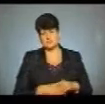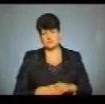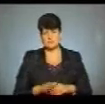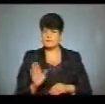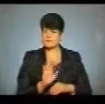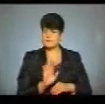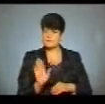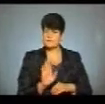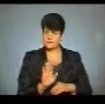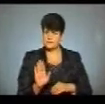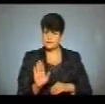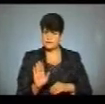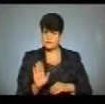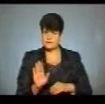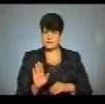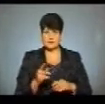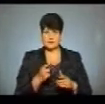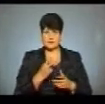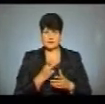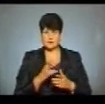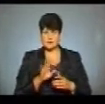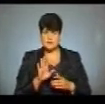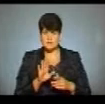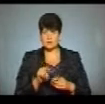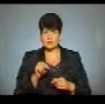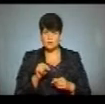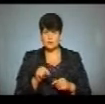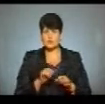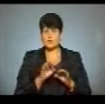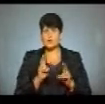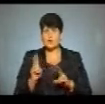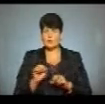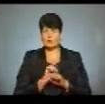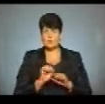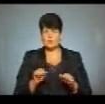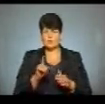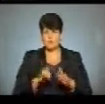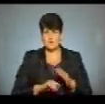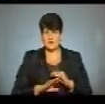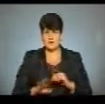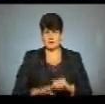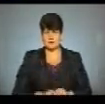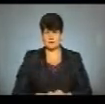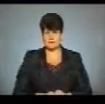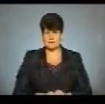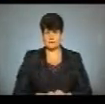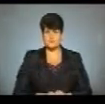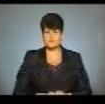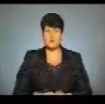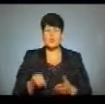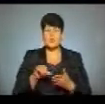Ні, ти відбереш мішолу. Ні, тут нікому не можна довіряти. Участь